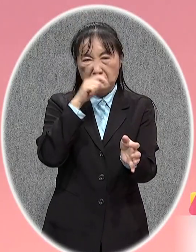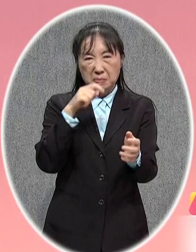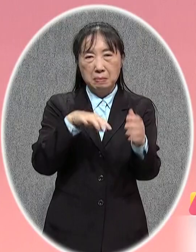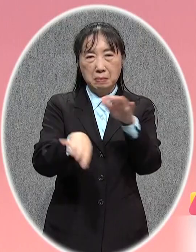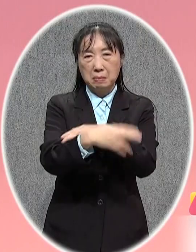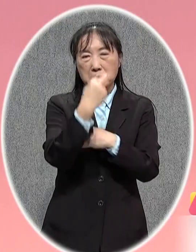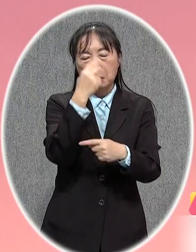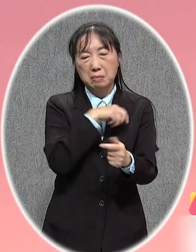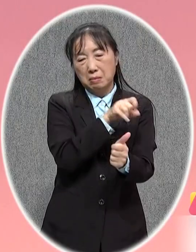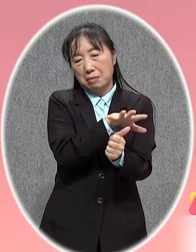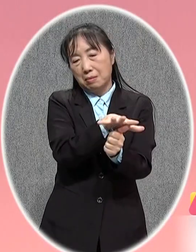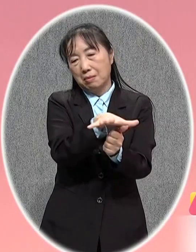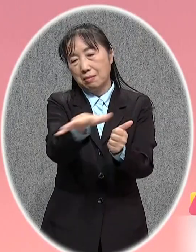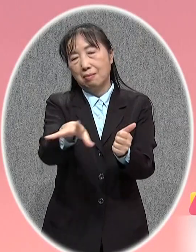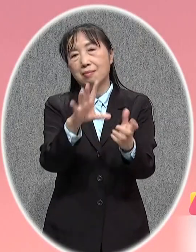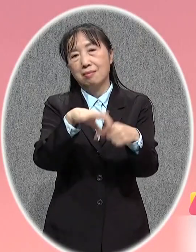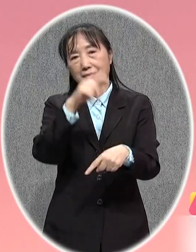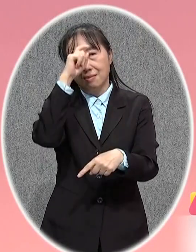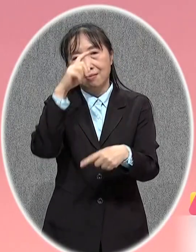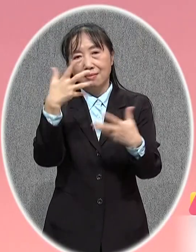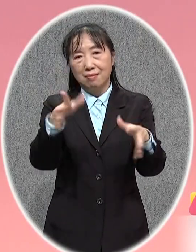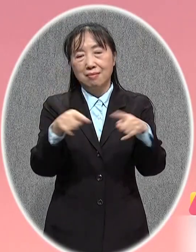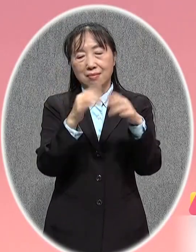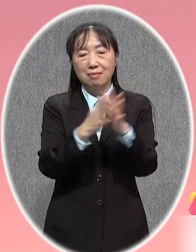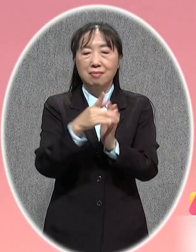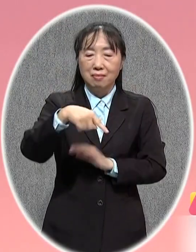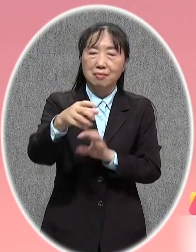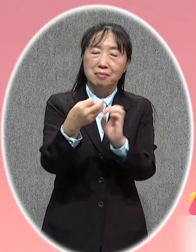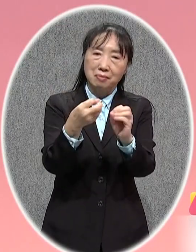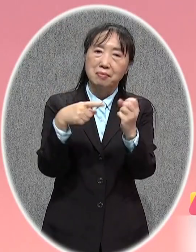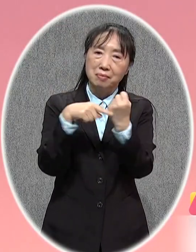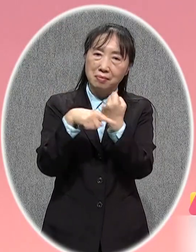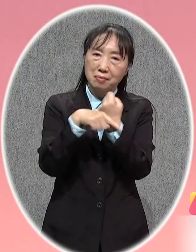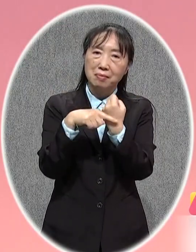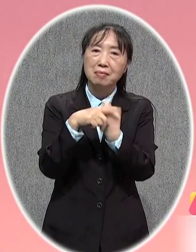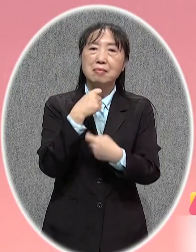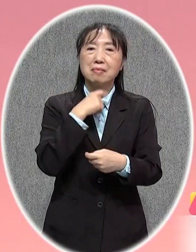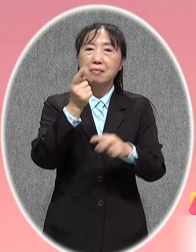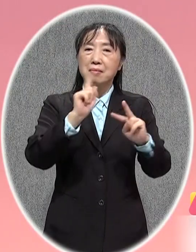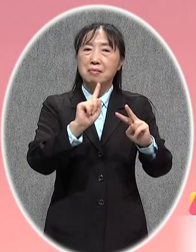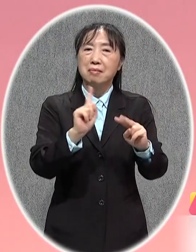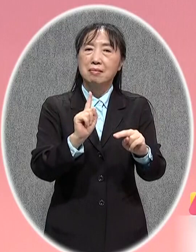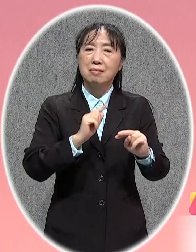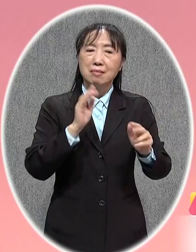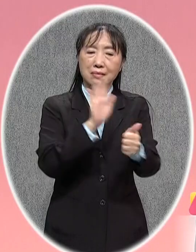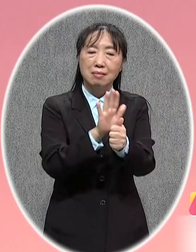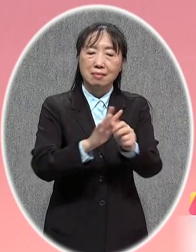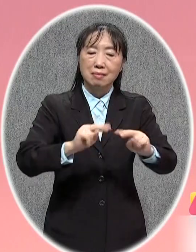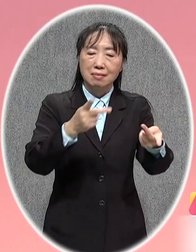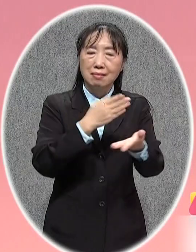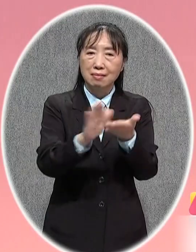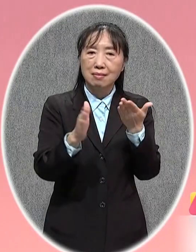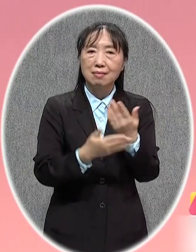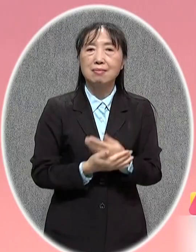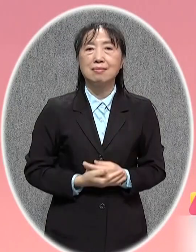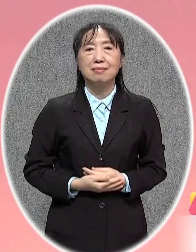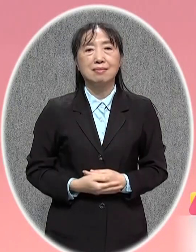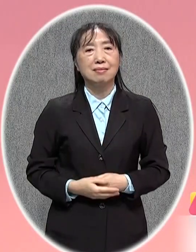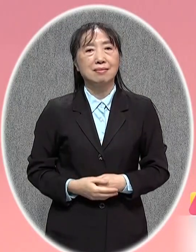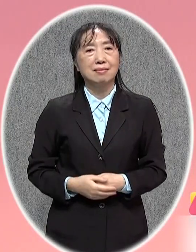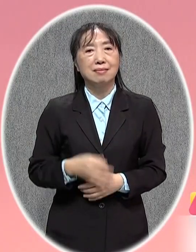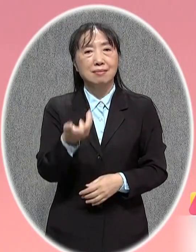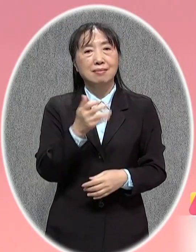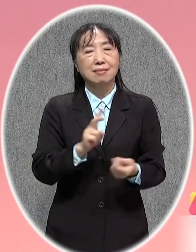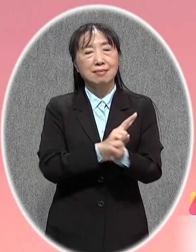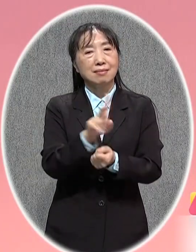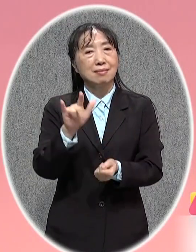呢多一点人去那边讨论呢这个空污可不可以有如何的可以有效的改善。那刚刚